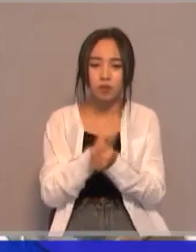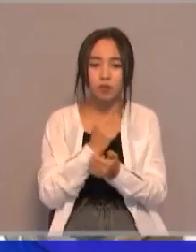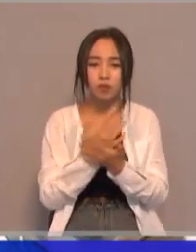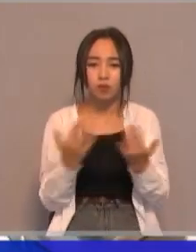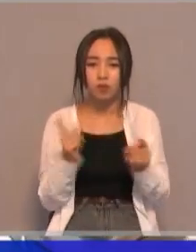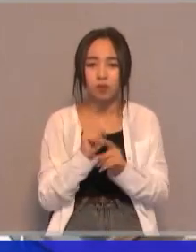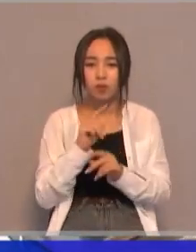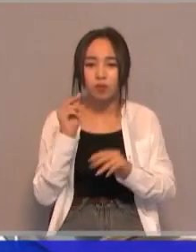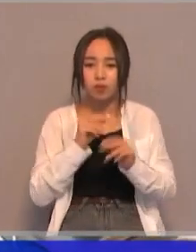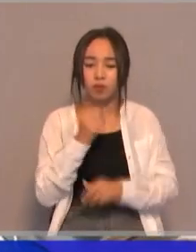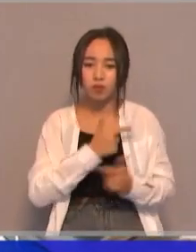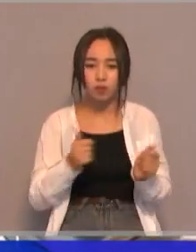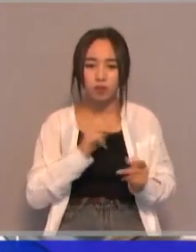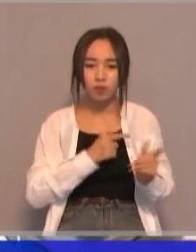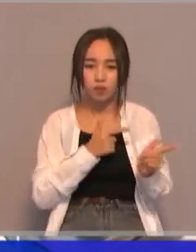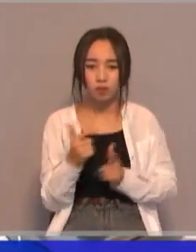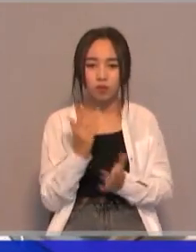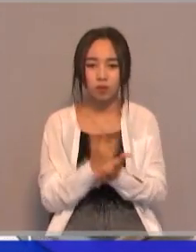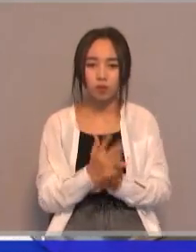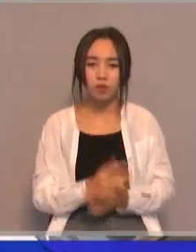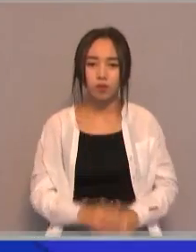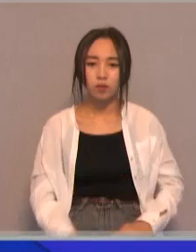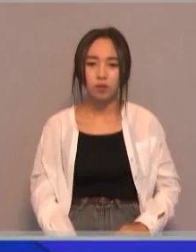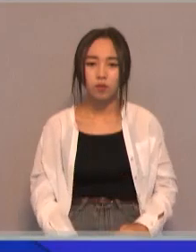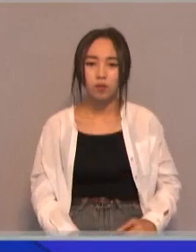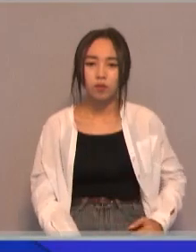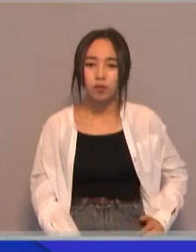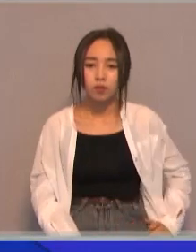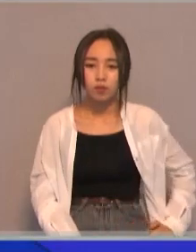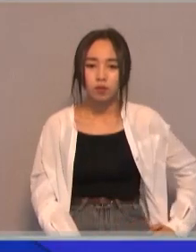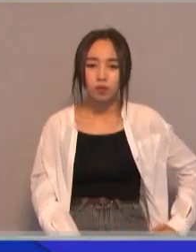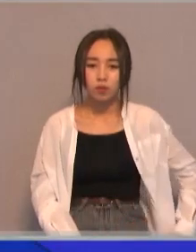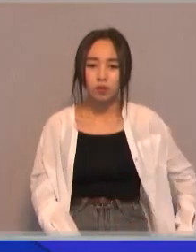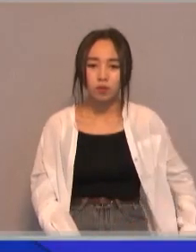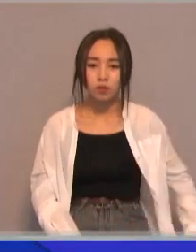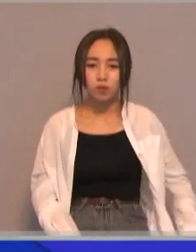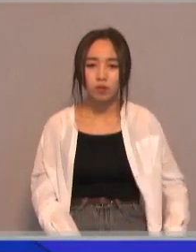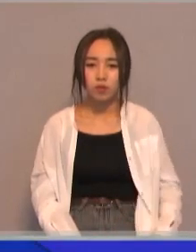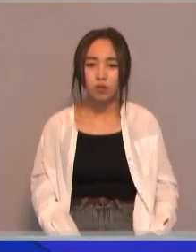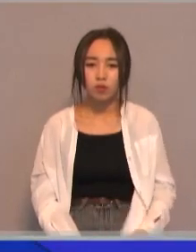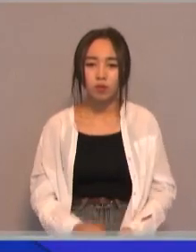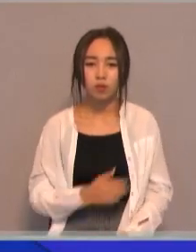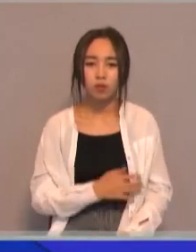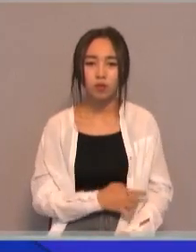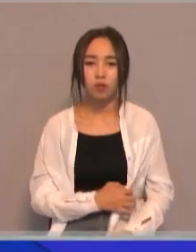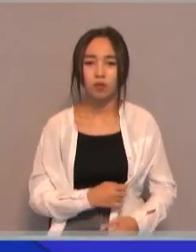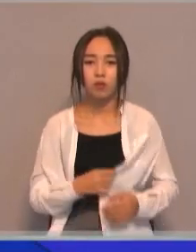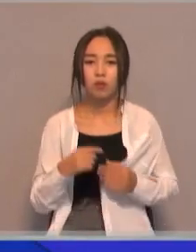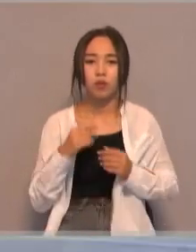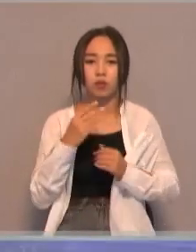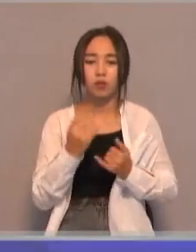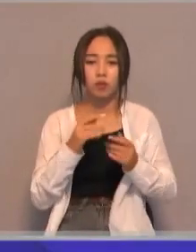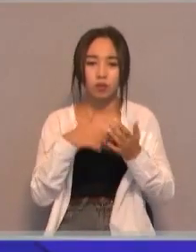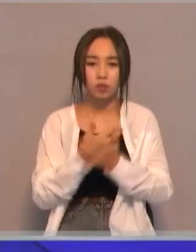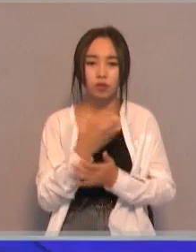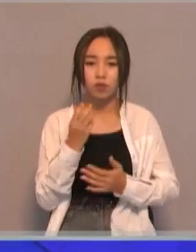пеші жұмыс істеуге дайын. Бетондау жұмыстары қарқынды жүргізілуде. Стандартный қыш шығады, полуторка дейміз, полтораш. Сондай